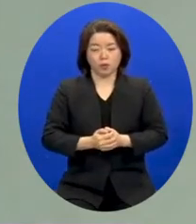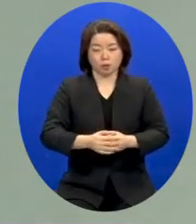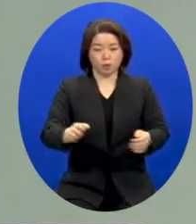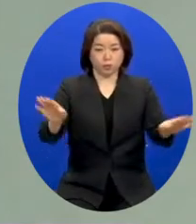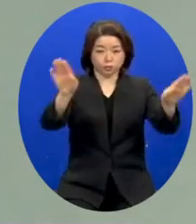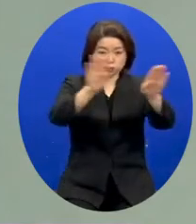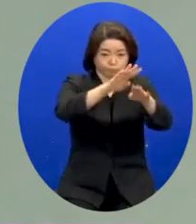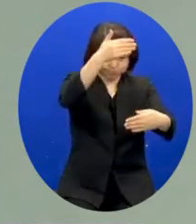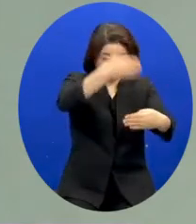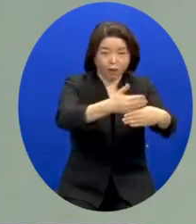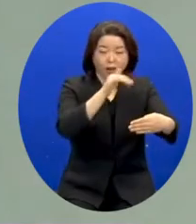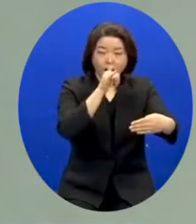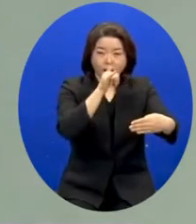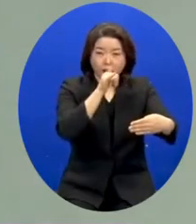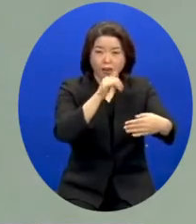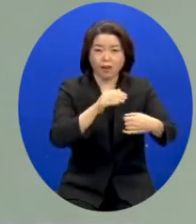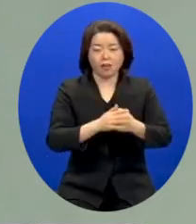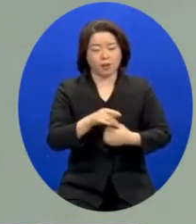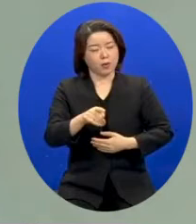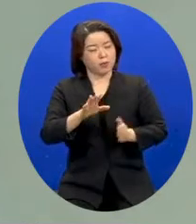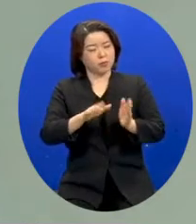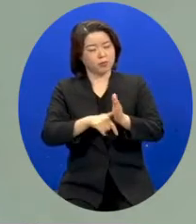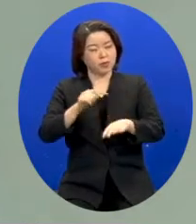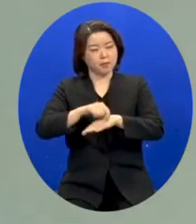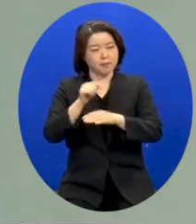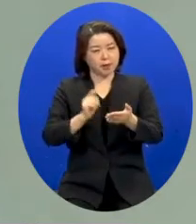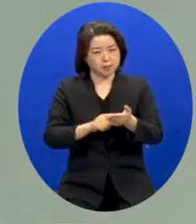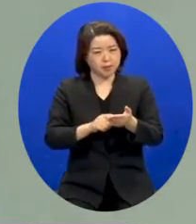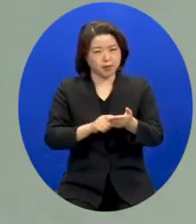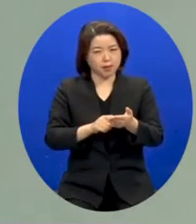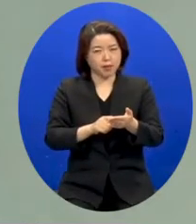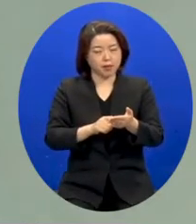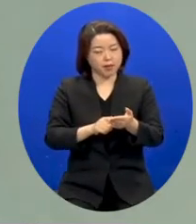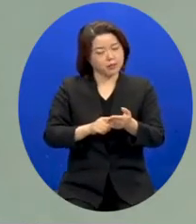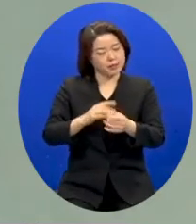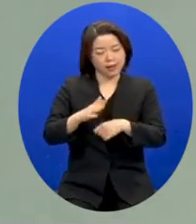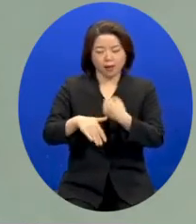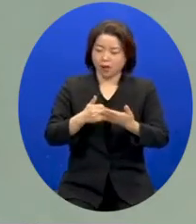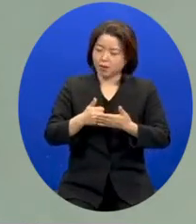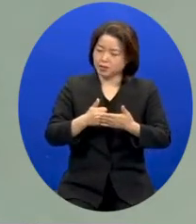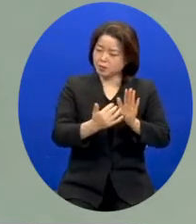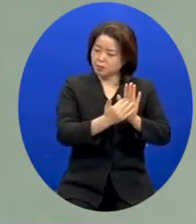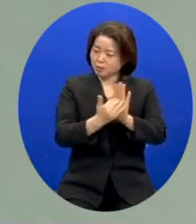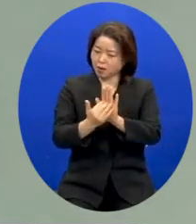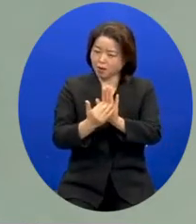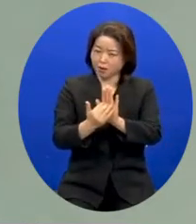문이 닫힌 거예요. 그때 마음에 하나님이 막으시나?